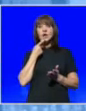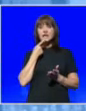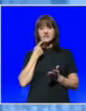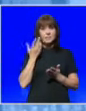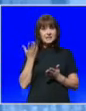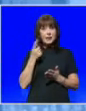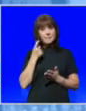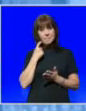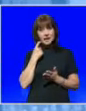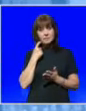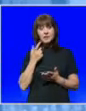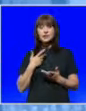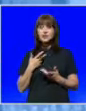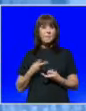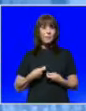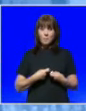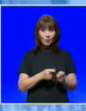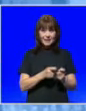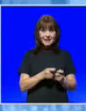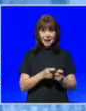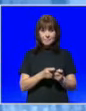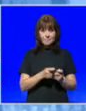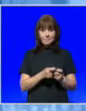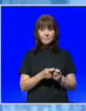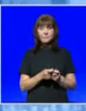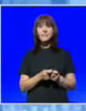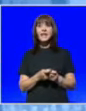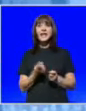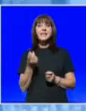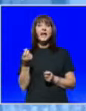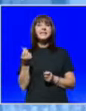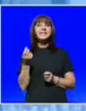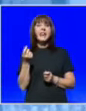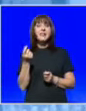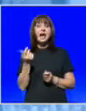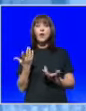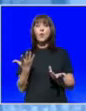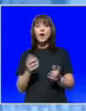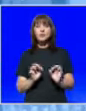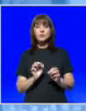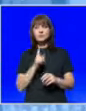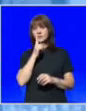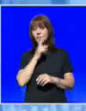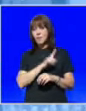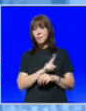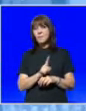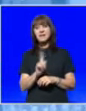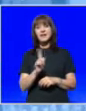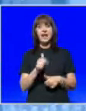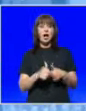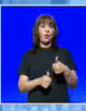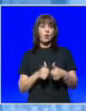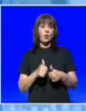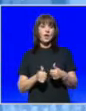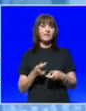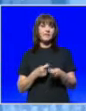Белене, ние ще продадем това оборудване на цена, която в момента дори не би била конкурентна на пазарите.